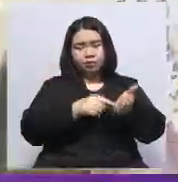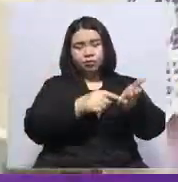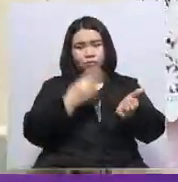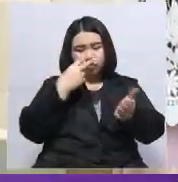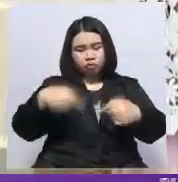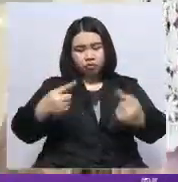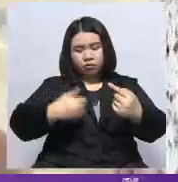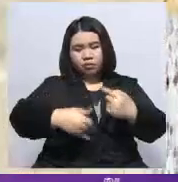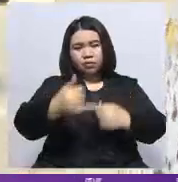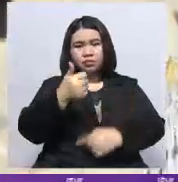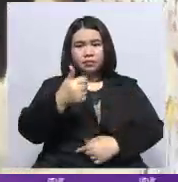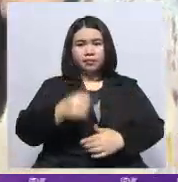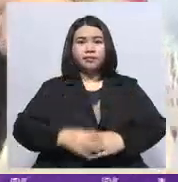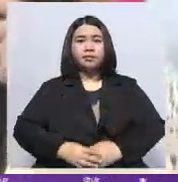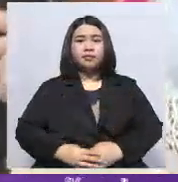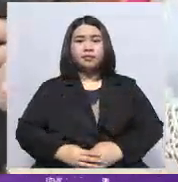จุดคัดกรองกันด้วยนะคะ